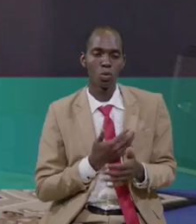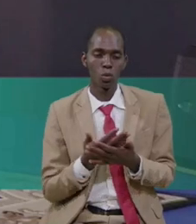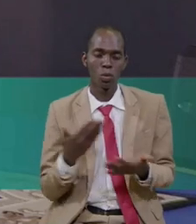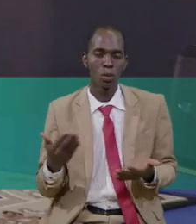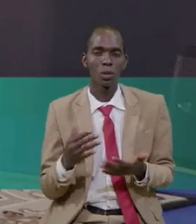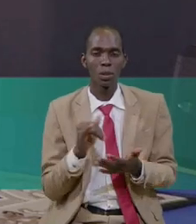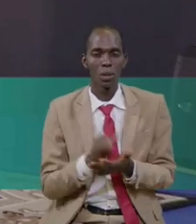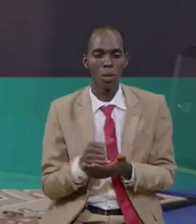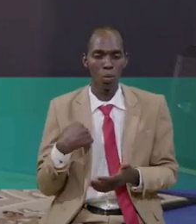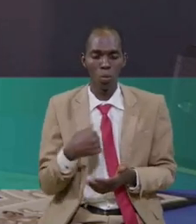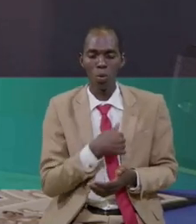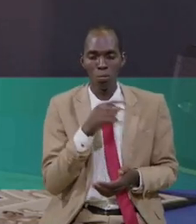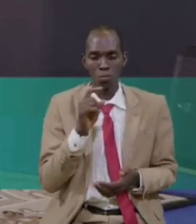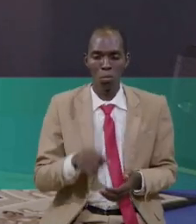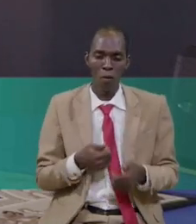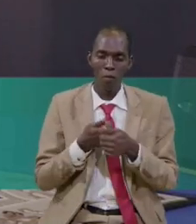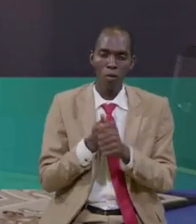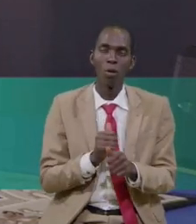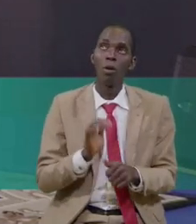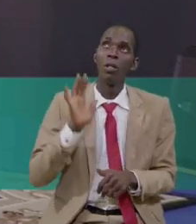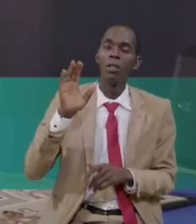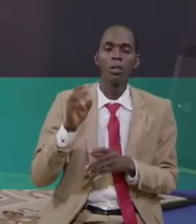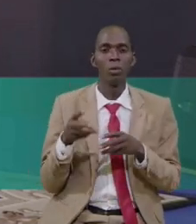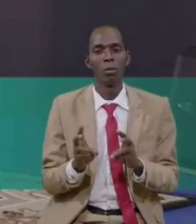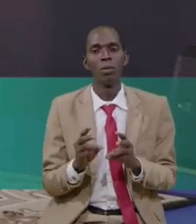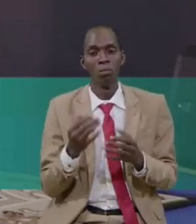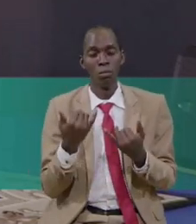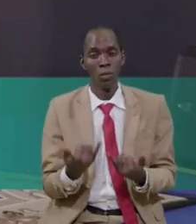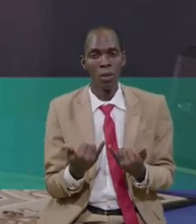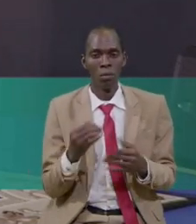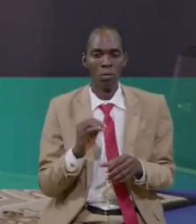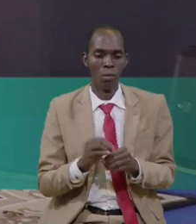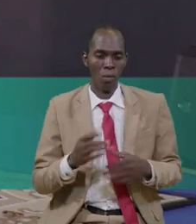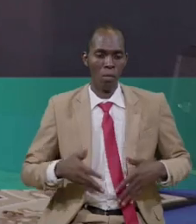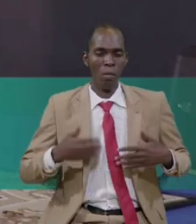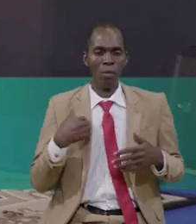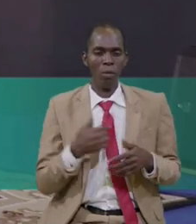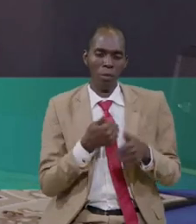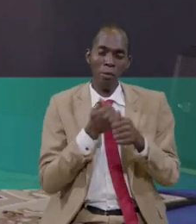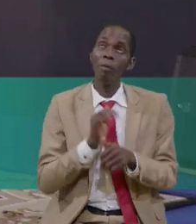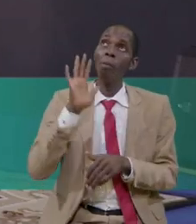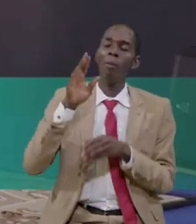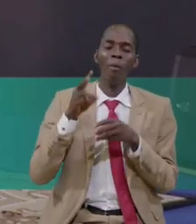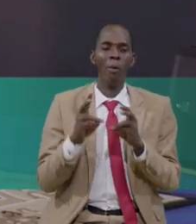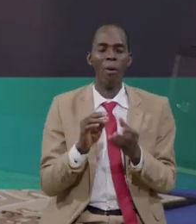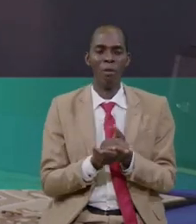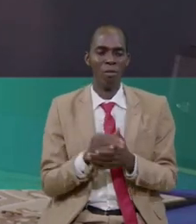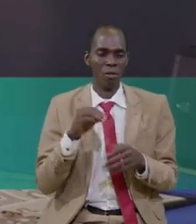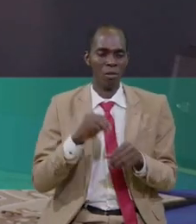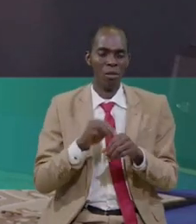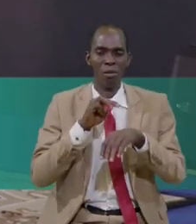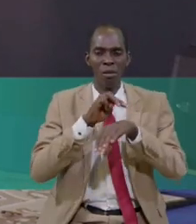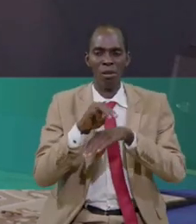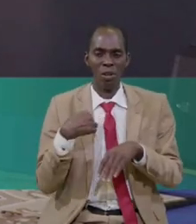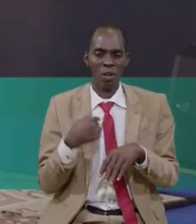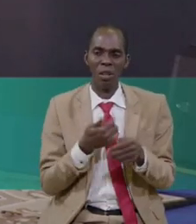suivez cette trace maintenant dans la vie. Nous suivons cette trace dans le ministère. Nous